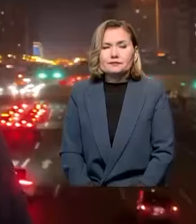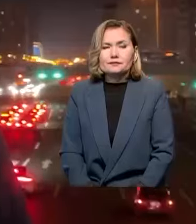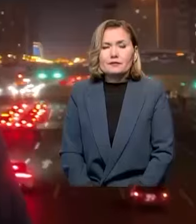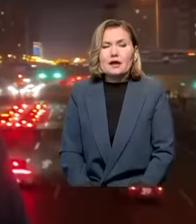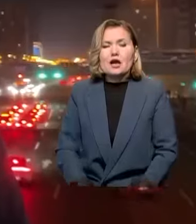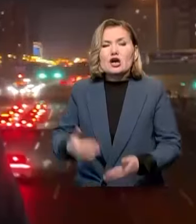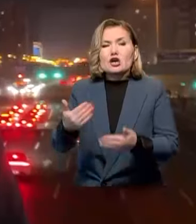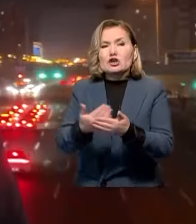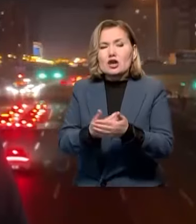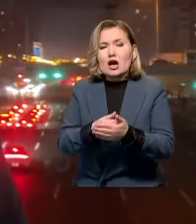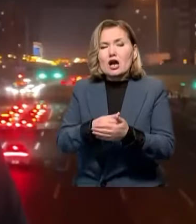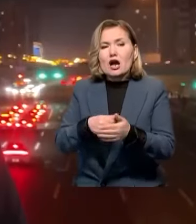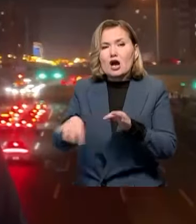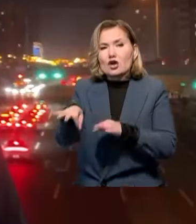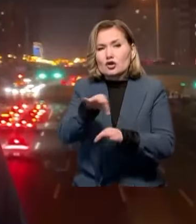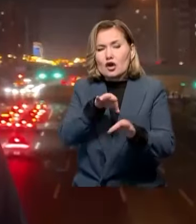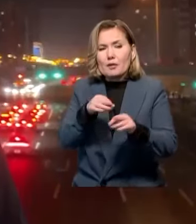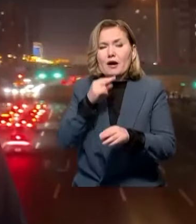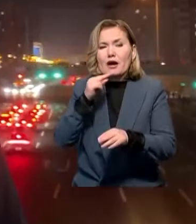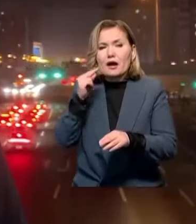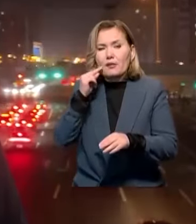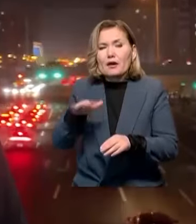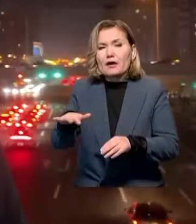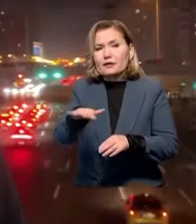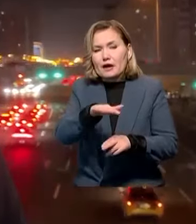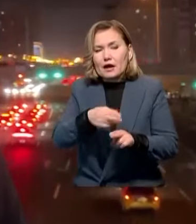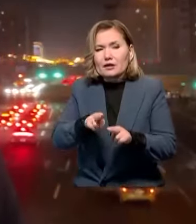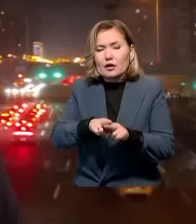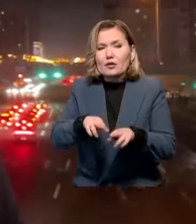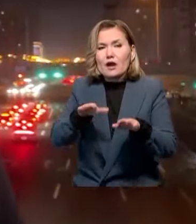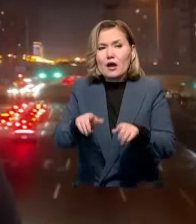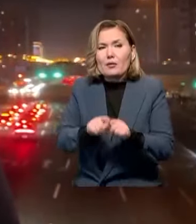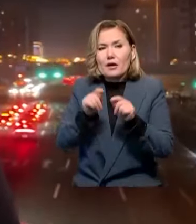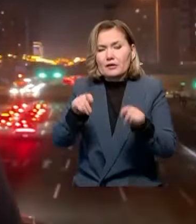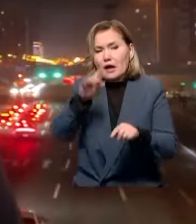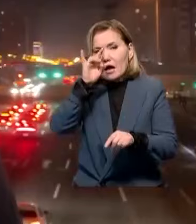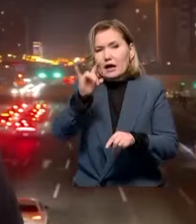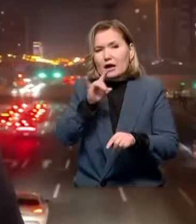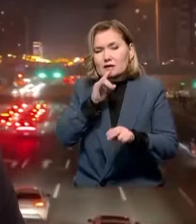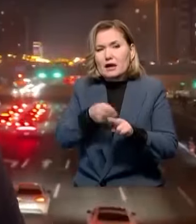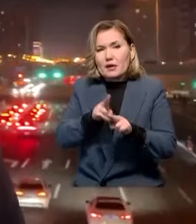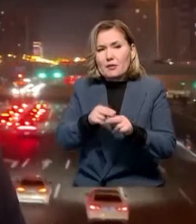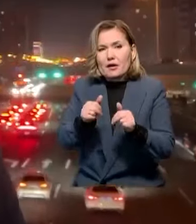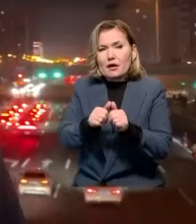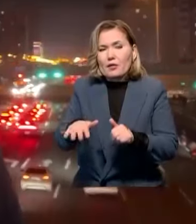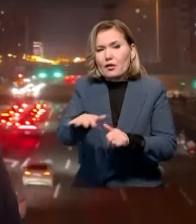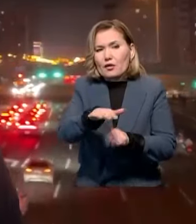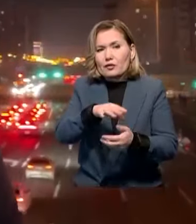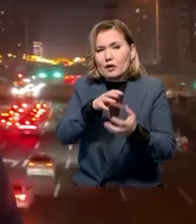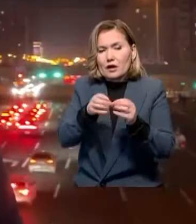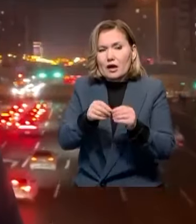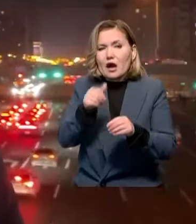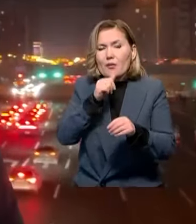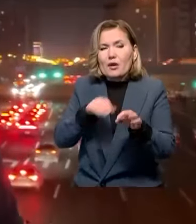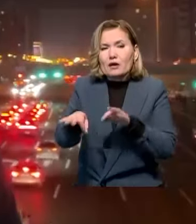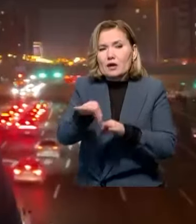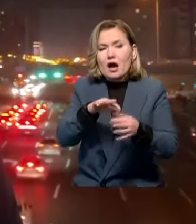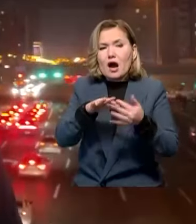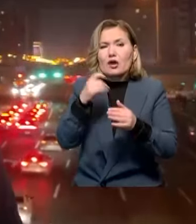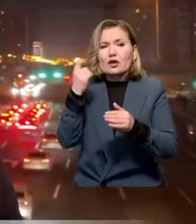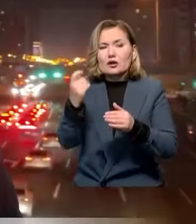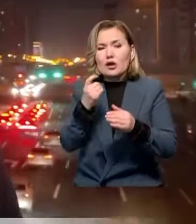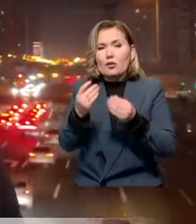Жаңа жоба Шыңжаң Уйғур автономдық ауданындағы Жемене өзінде ашылды. Бұл Қазақстанға тиіп тұрған өлке. Пилоттық аймақ ауыл